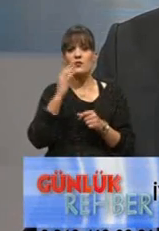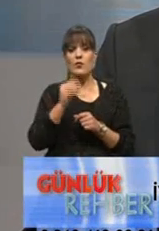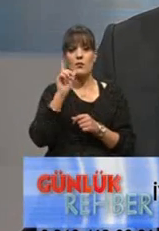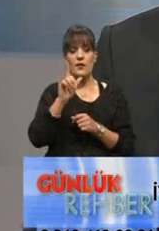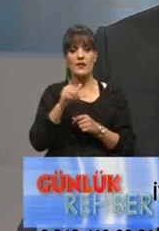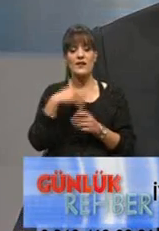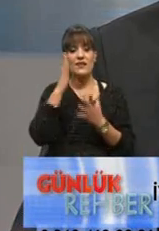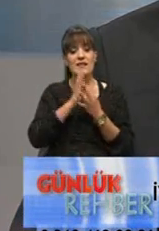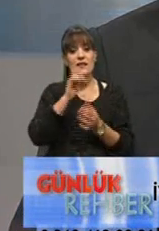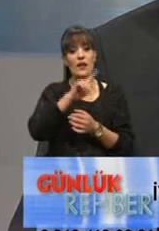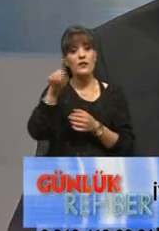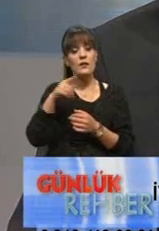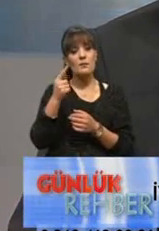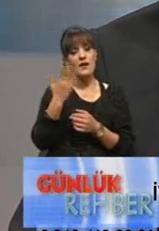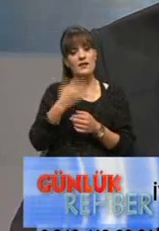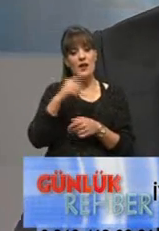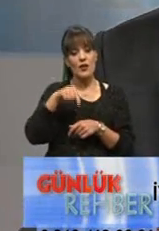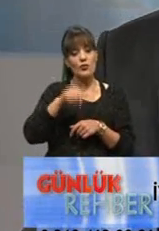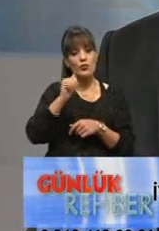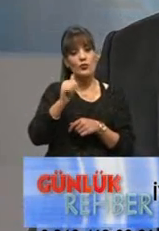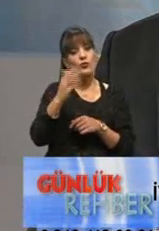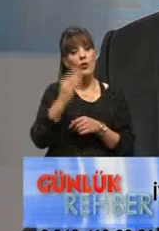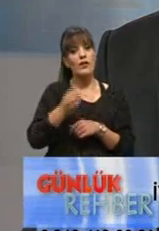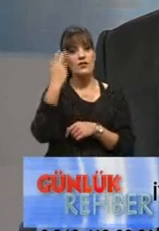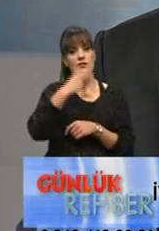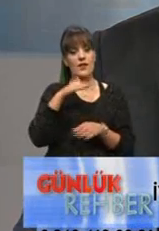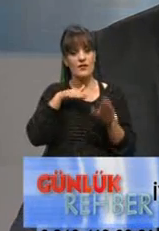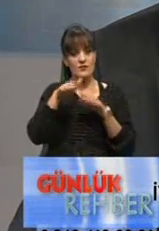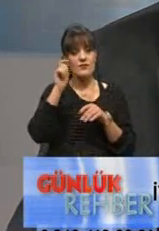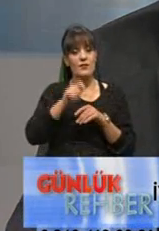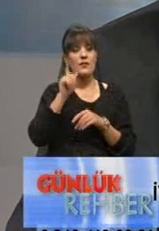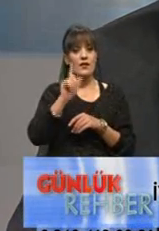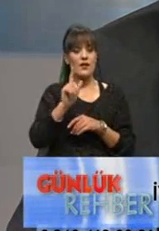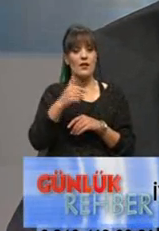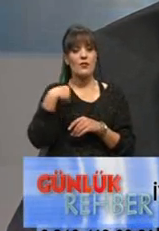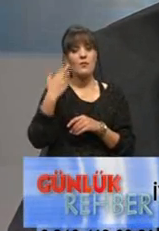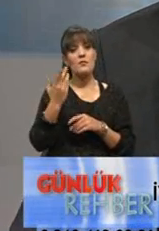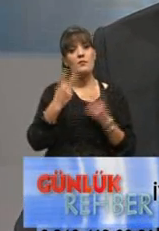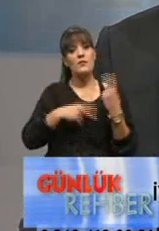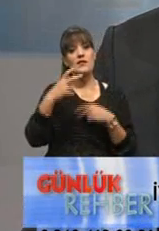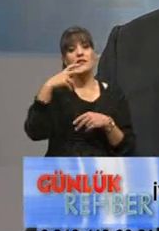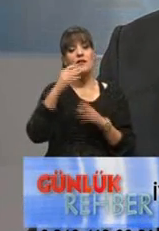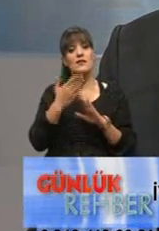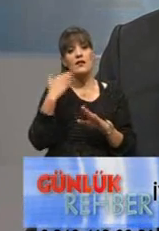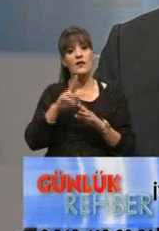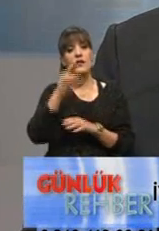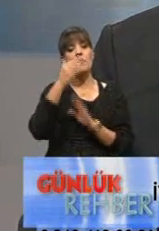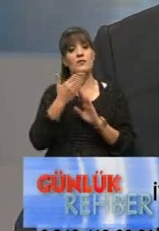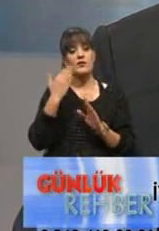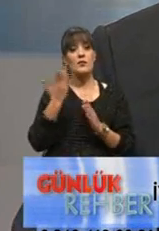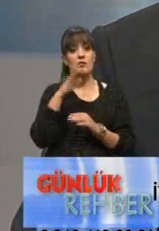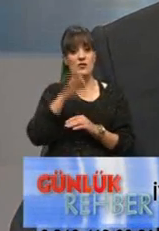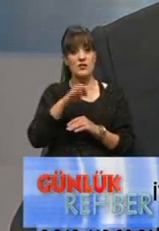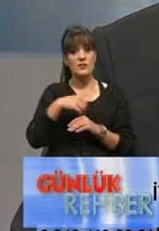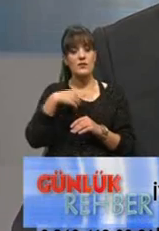Yani insanlar hani biraz daha gündemdeki şarkıları çalması gerekiyor. Güncel olması gerekiyor. 70'ler tabii, falan şu anda